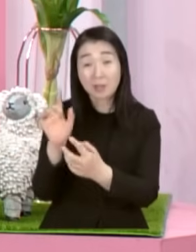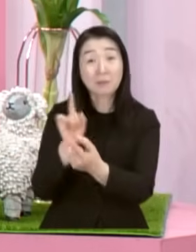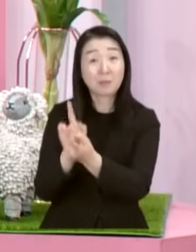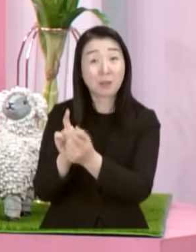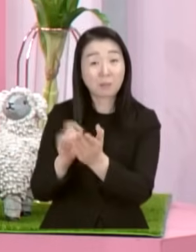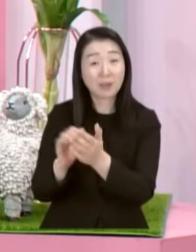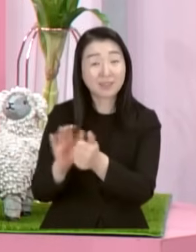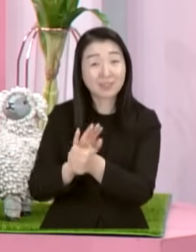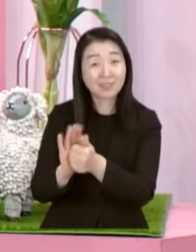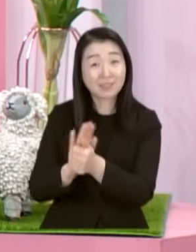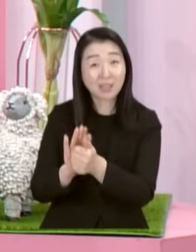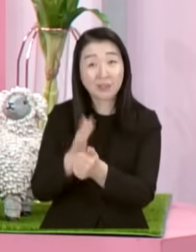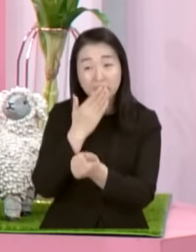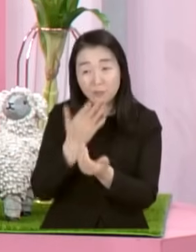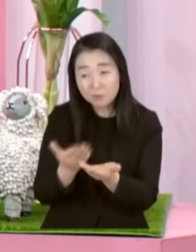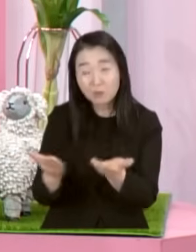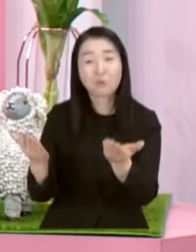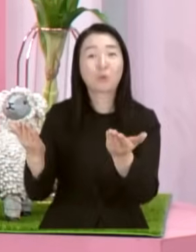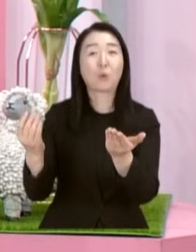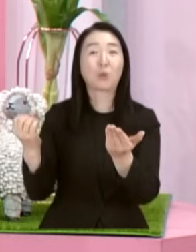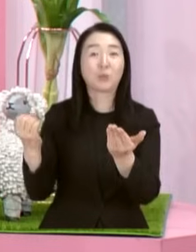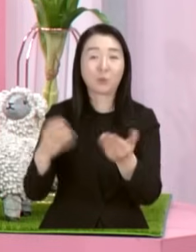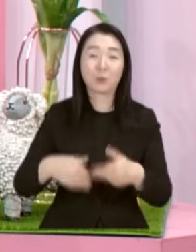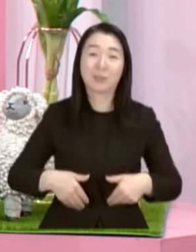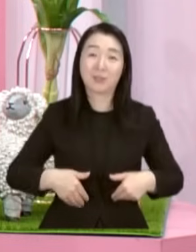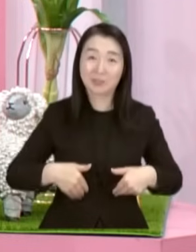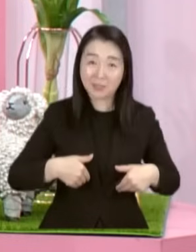찾아서 따뜻한 음식 준비해서